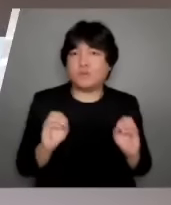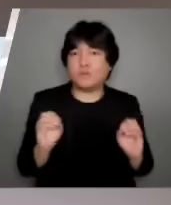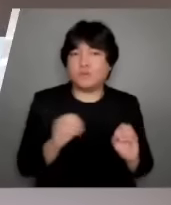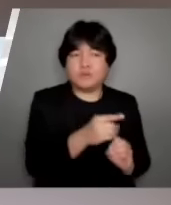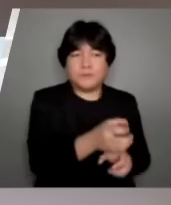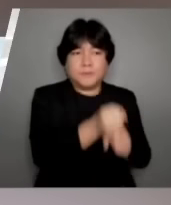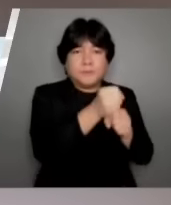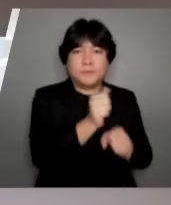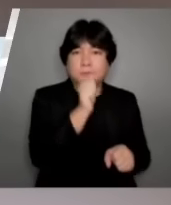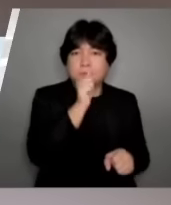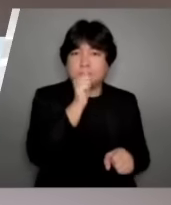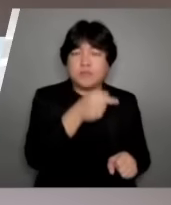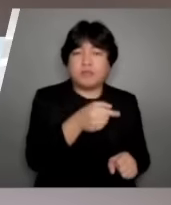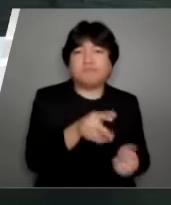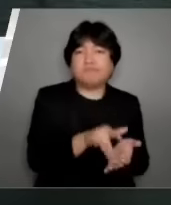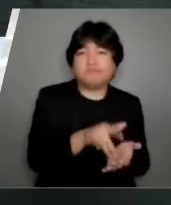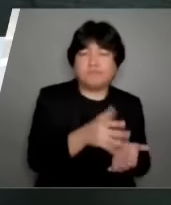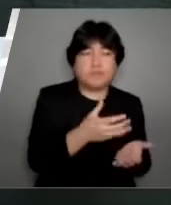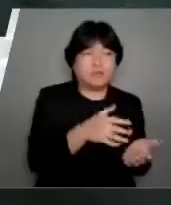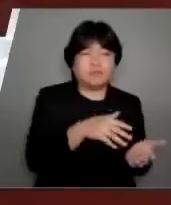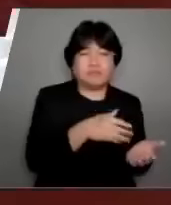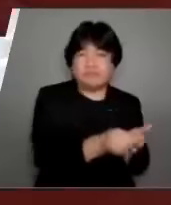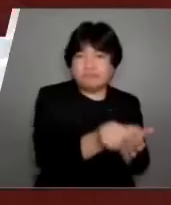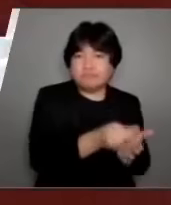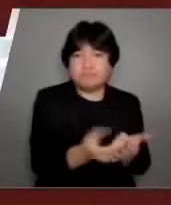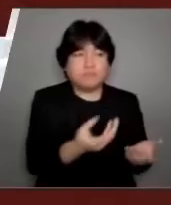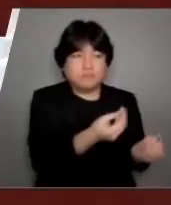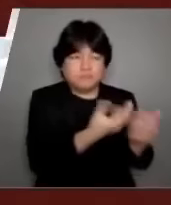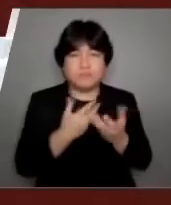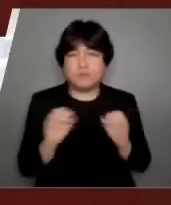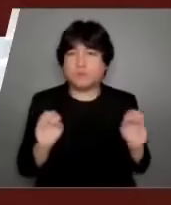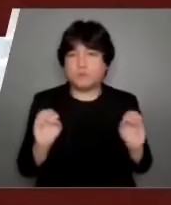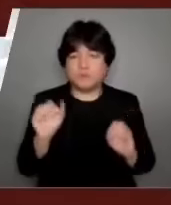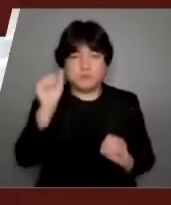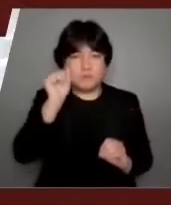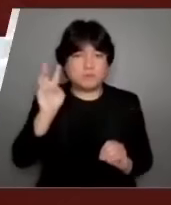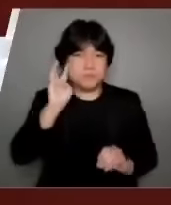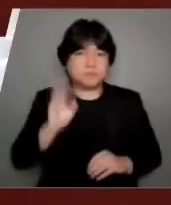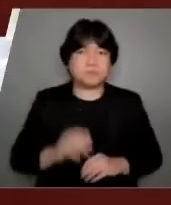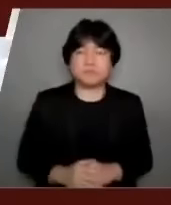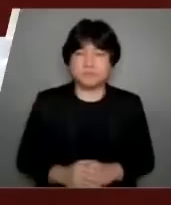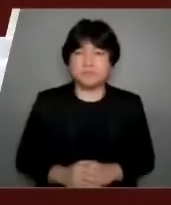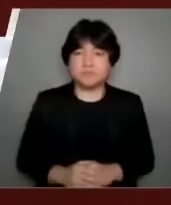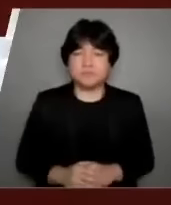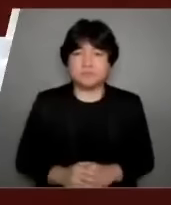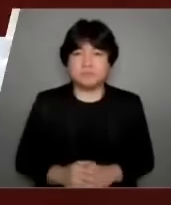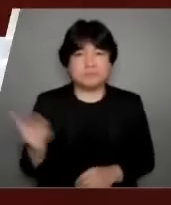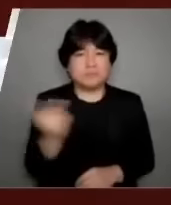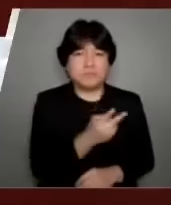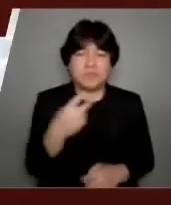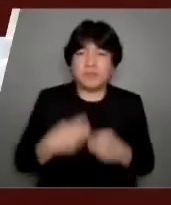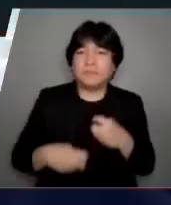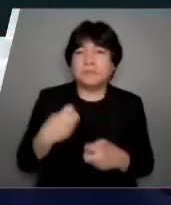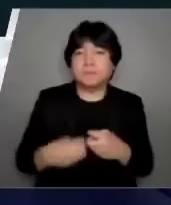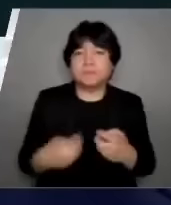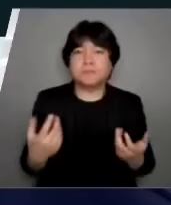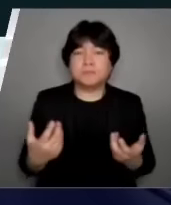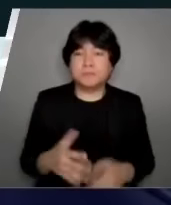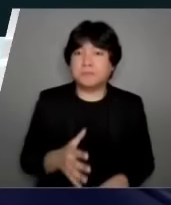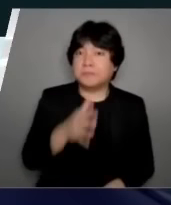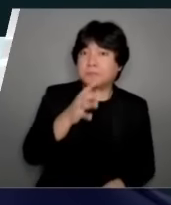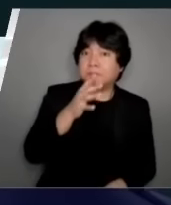niya nang wala ko pong consent. Sa kabila ng di pagkakaunawaan, sinabi ng ina ni Carlos sa nakaraang panayam